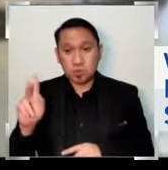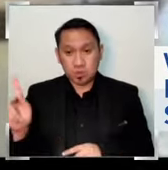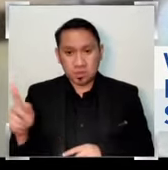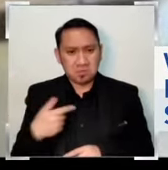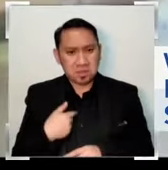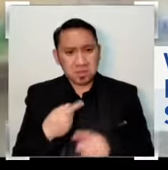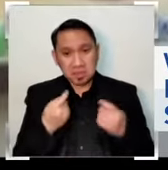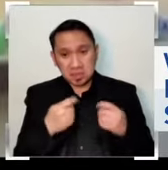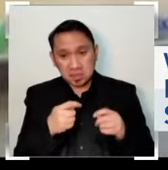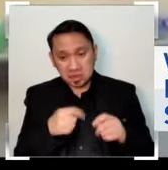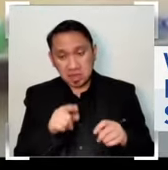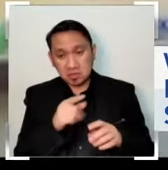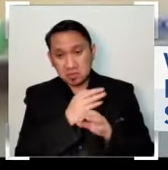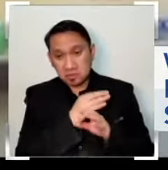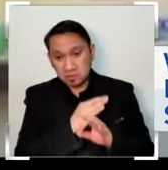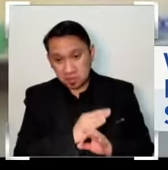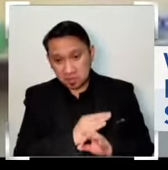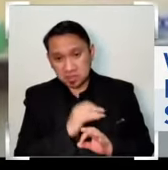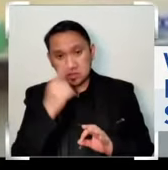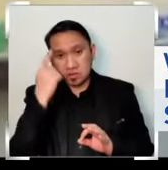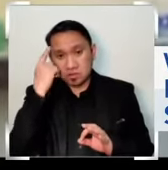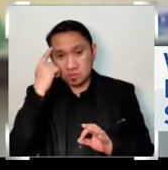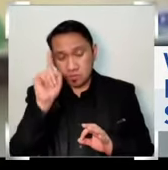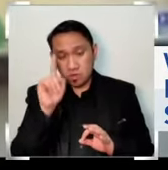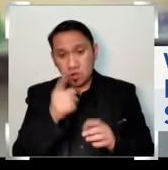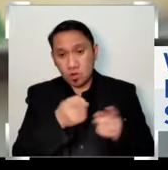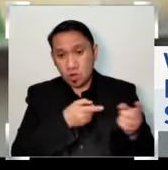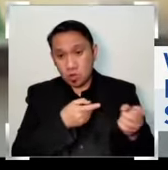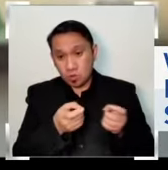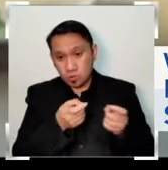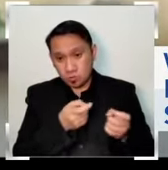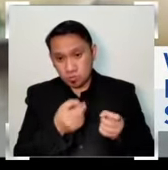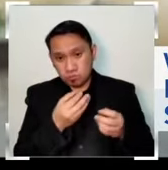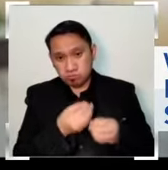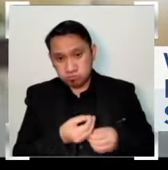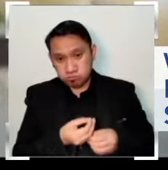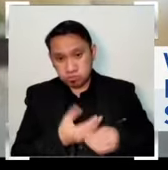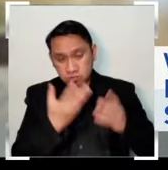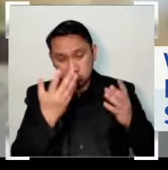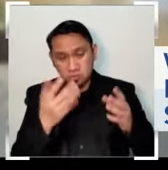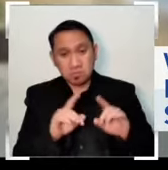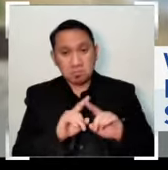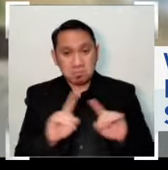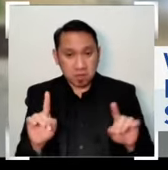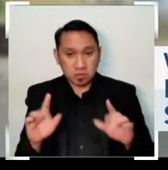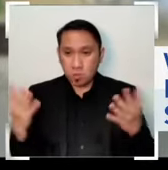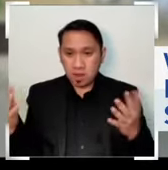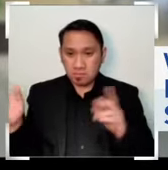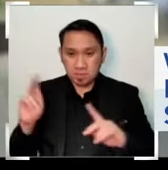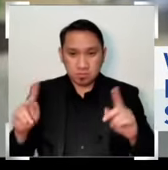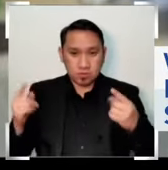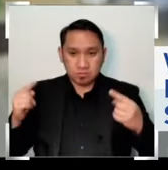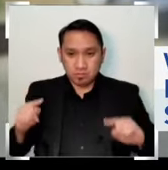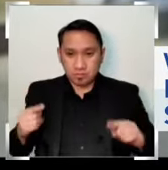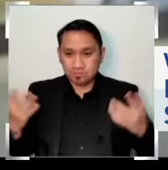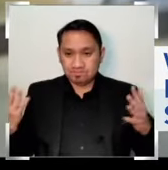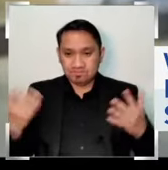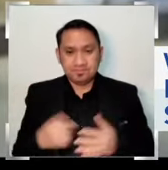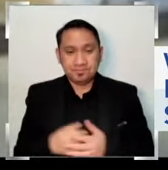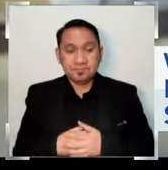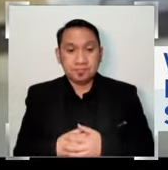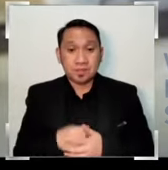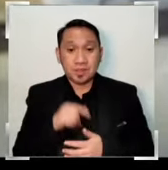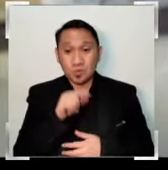na isaayos ito para sana sa isang controlled explosion. Wala namang naitalang sugatan sa pagsabog. Ang bomba